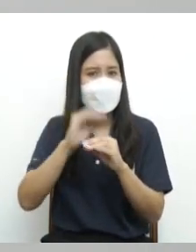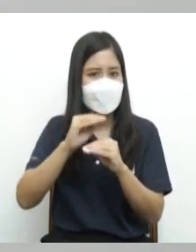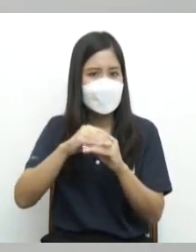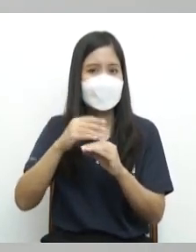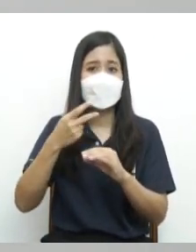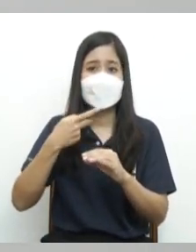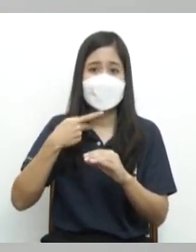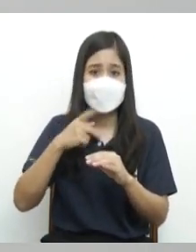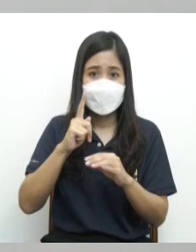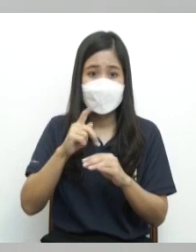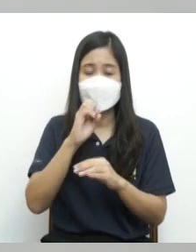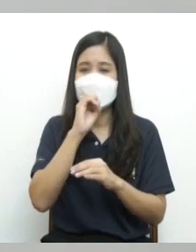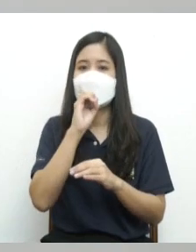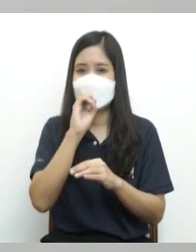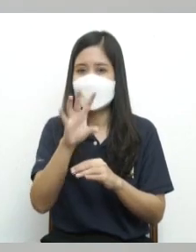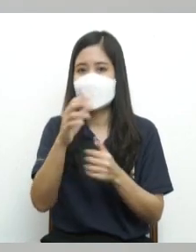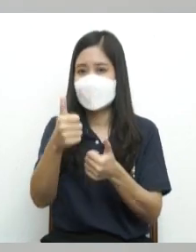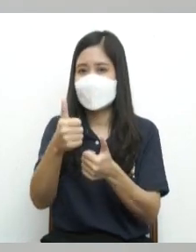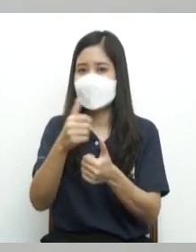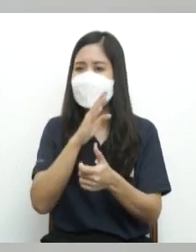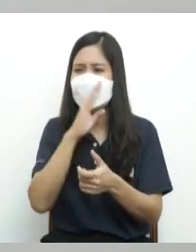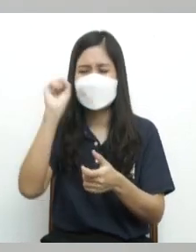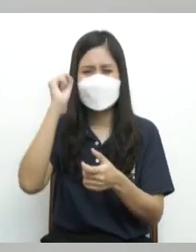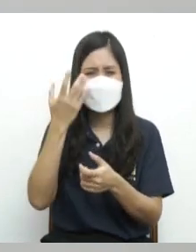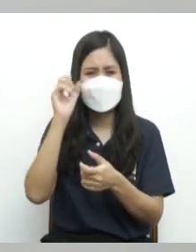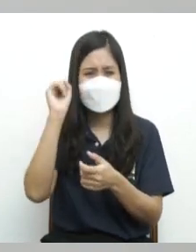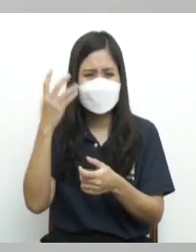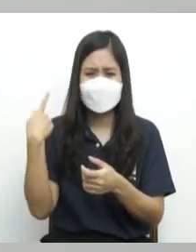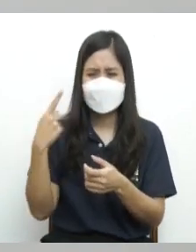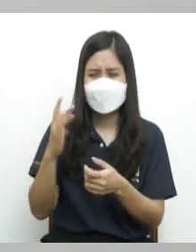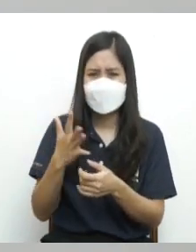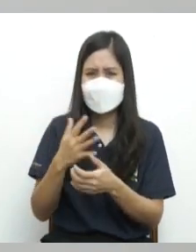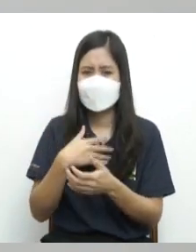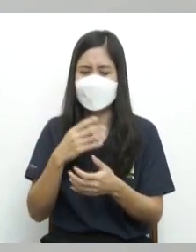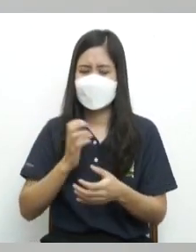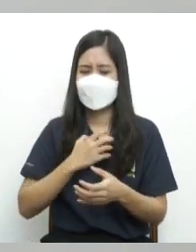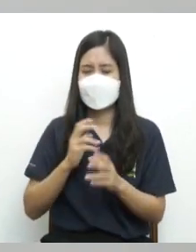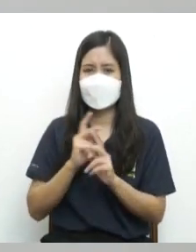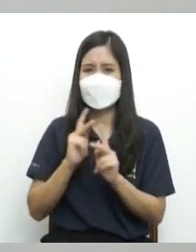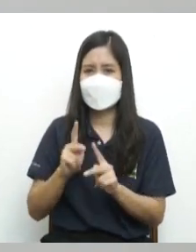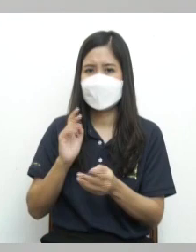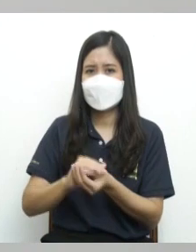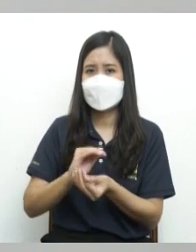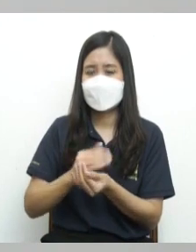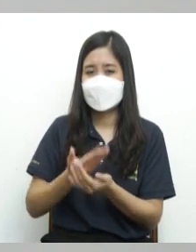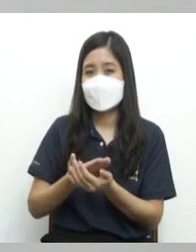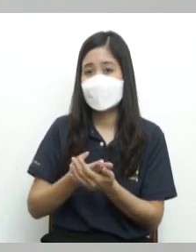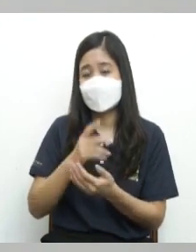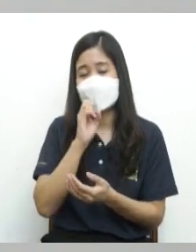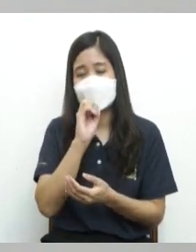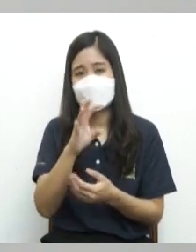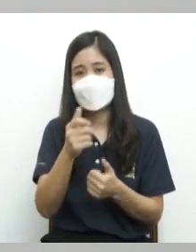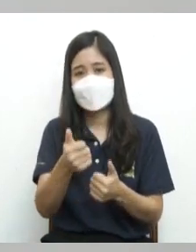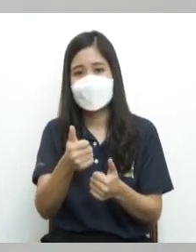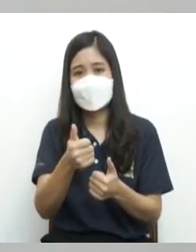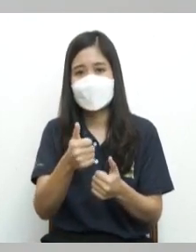ชน์ขอให้บอกมานะคะขอให้บอกมาเราพร้อมจะปรับเปลี่ยนเราไม่อยากทำรายการที่ท่านสมาชิกฟังไปแล้วรู้สึกไม่ได้อะไรจากร